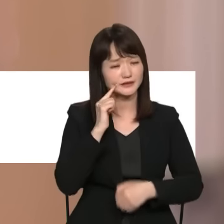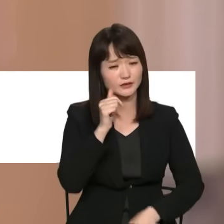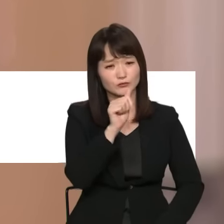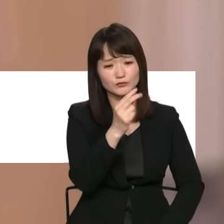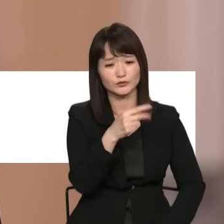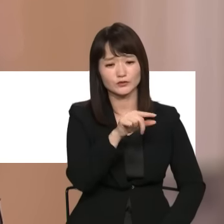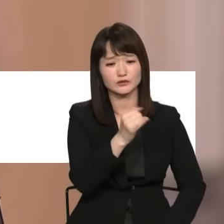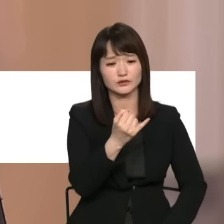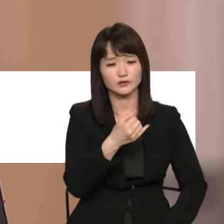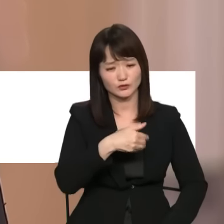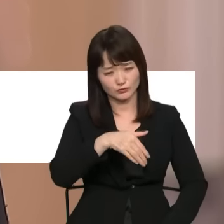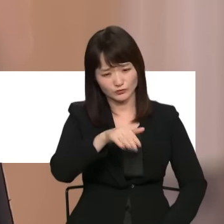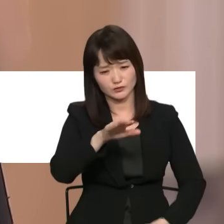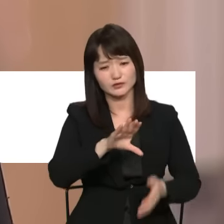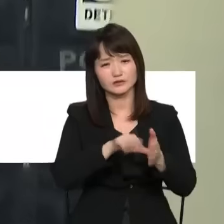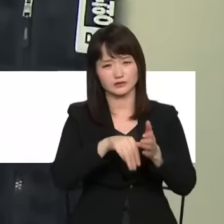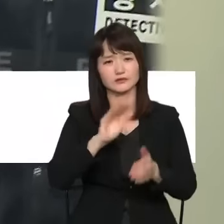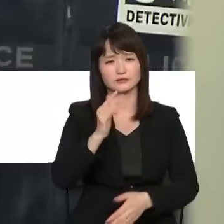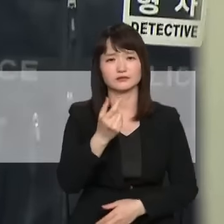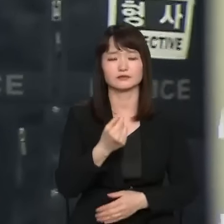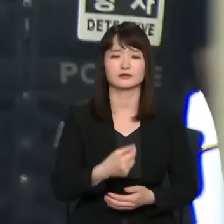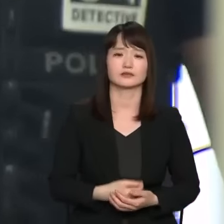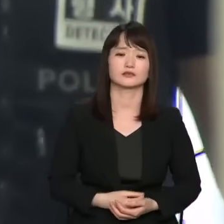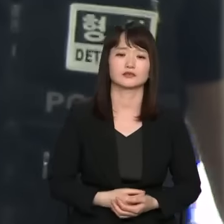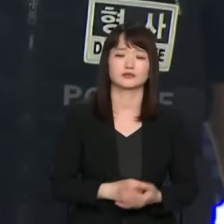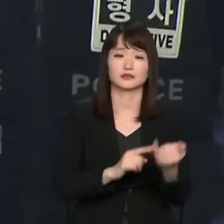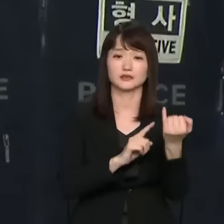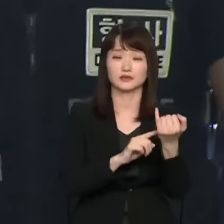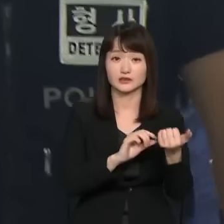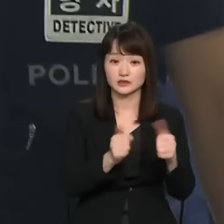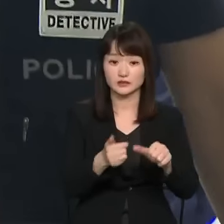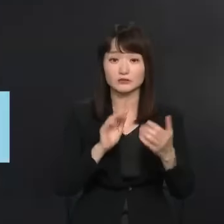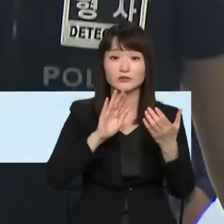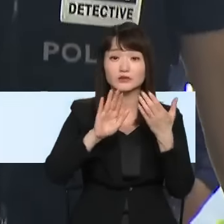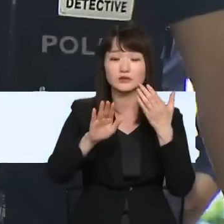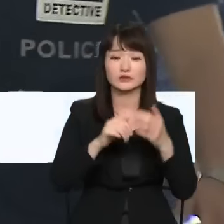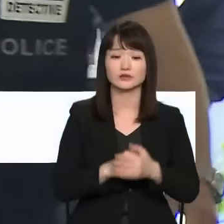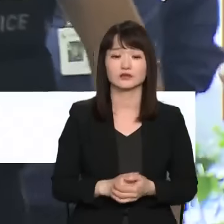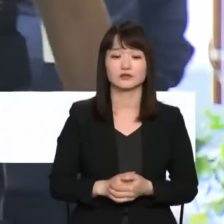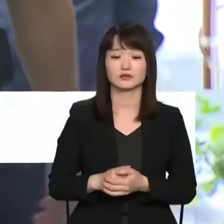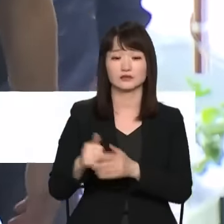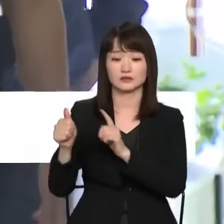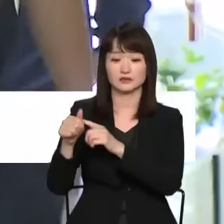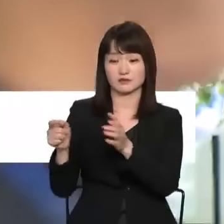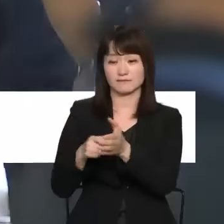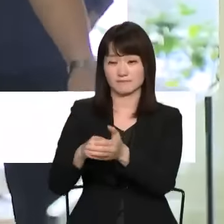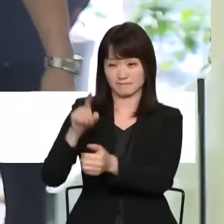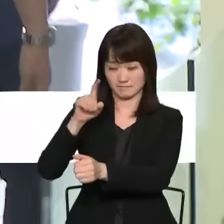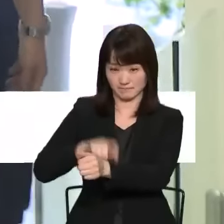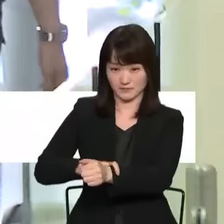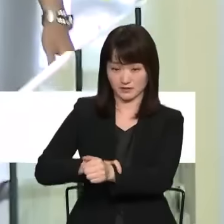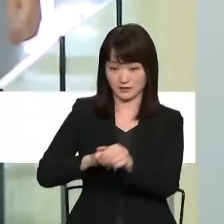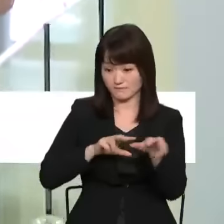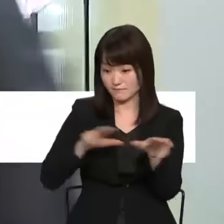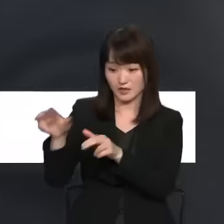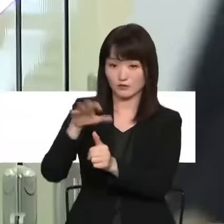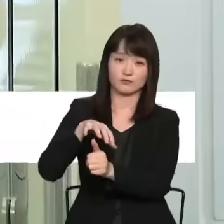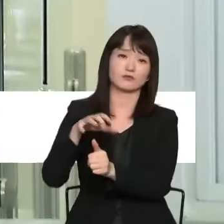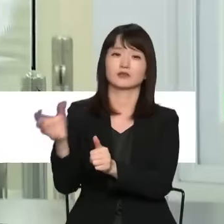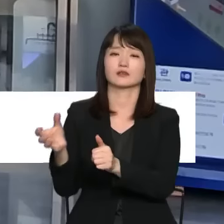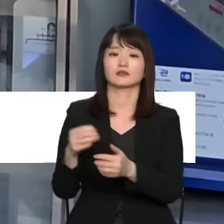효정이를 보내줘야 될 때가 된 것 같아. 효정 씨 사망 직후 가해자는 긴급 체포됐다 곧바로